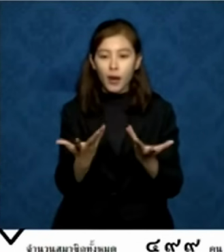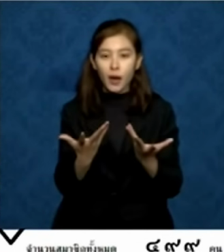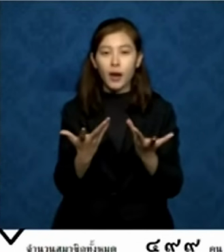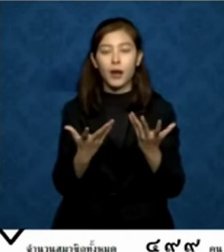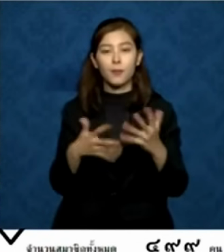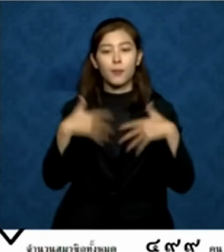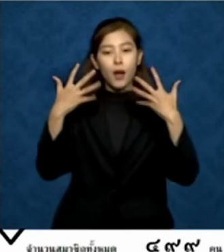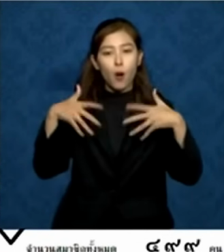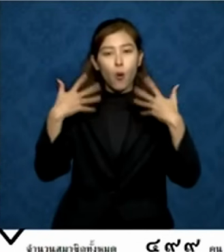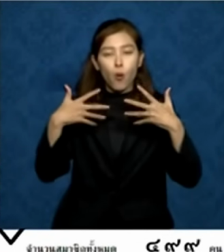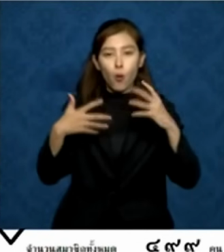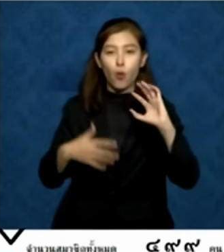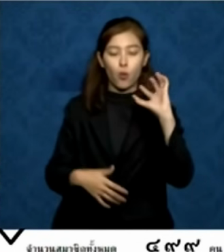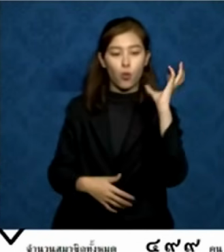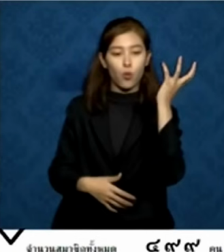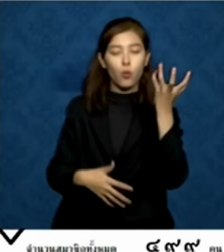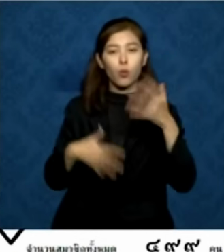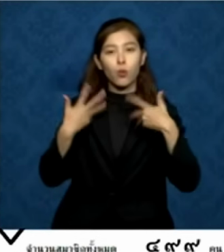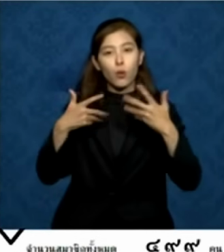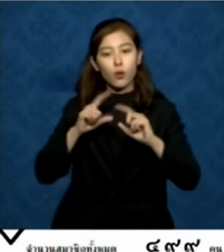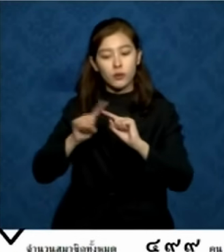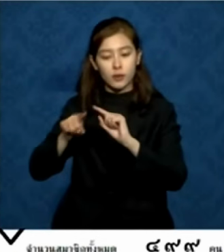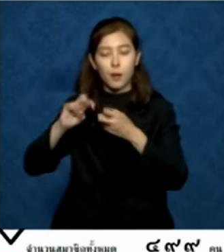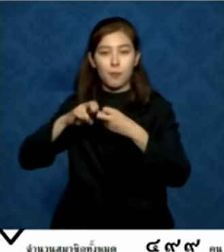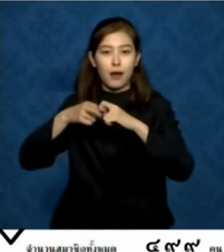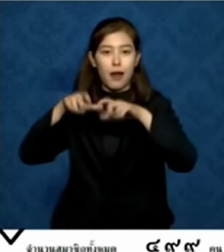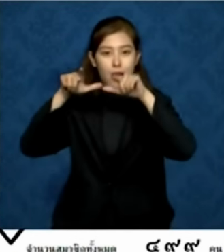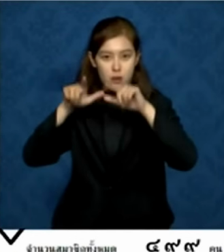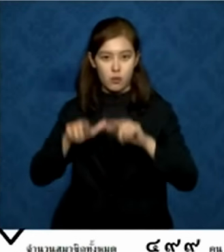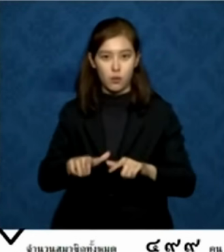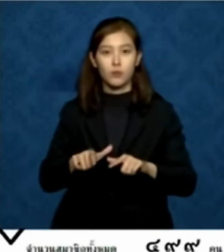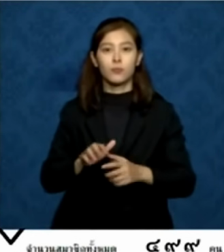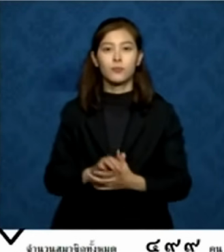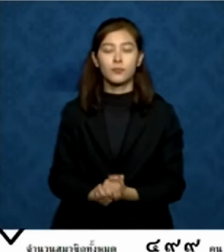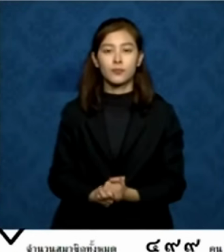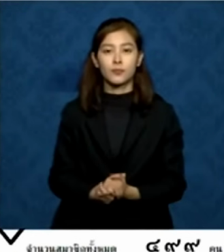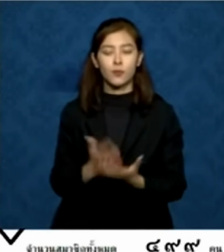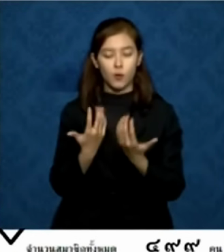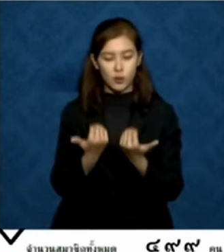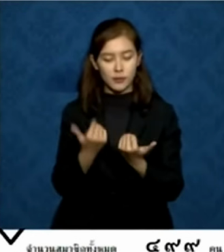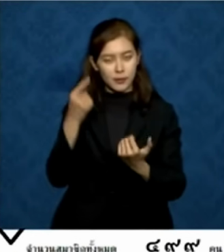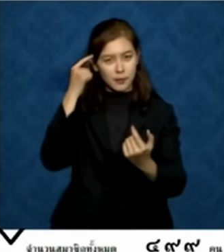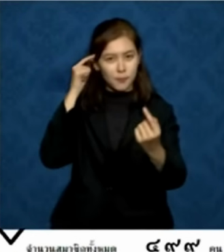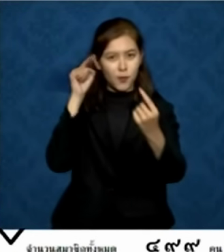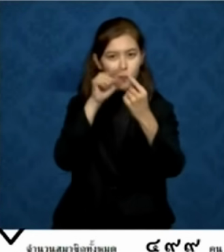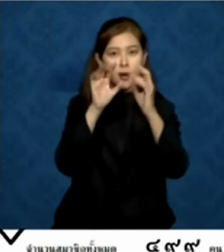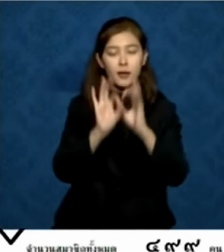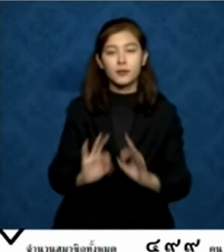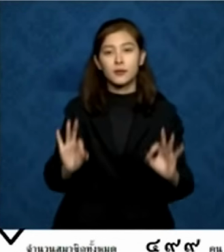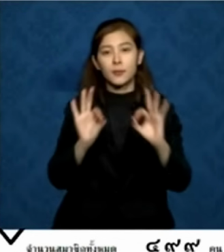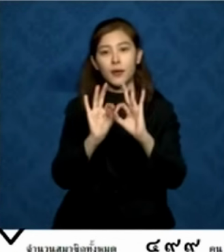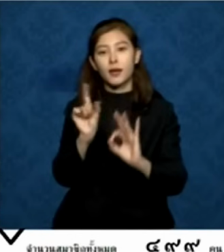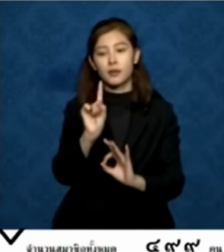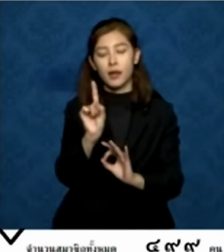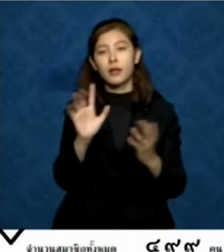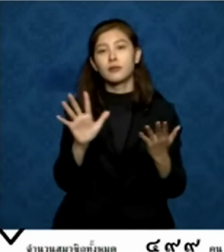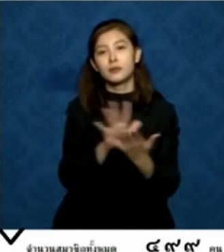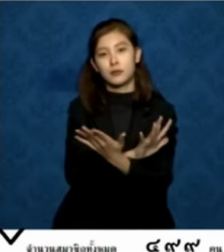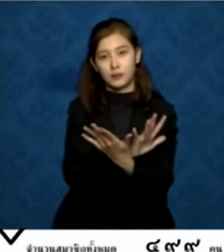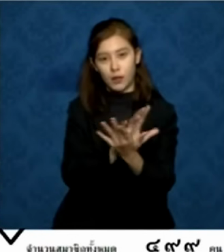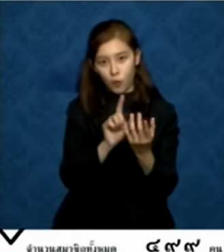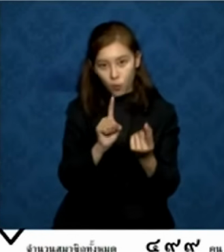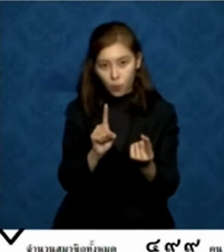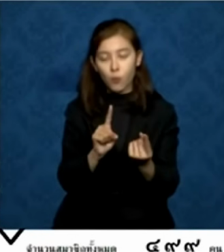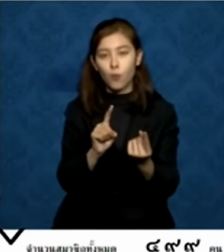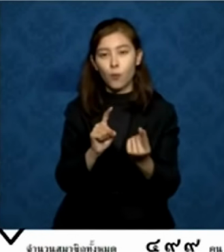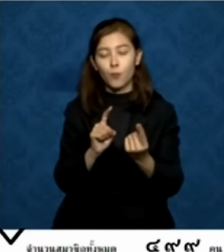อีกด้านหนึ่งที่รัฐบาลให้ความสำคัญคือด้านสังคมและความมั่นคงโดย